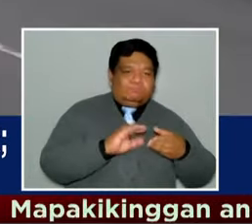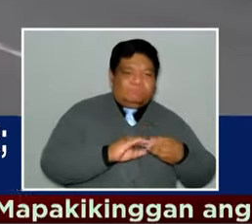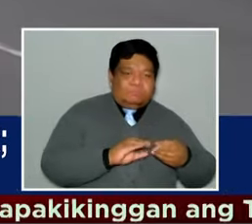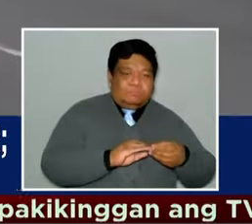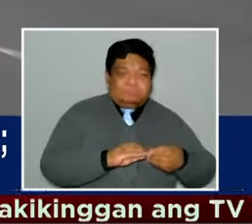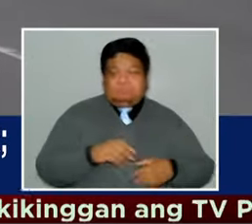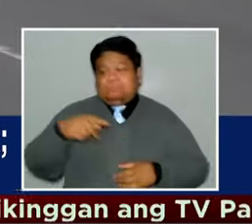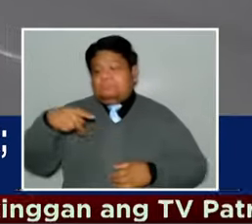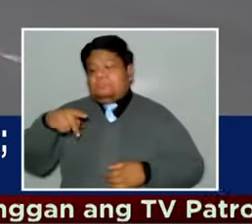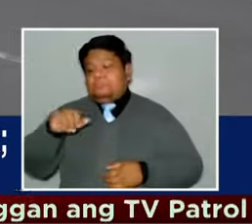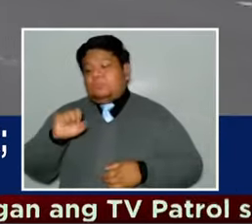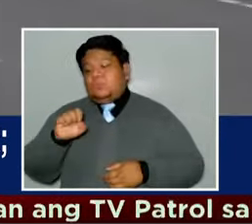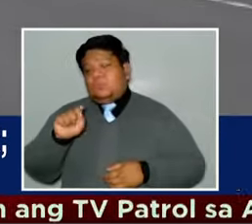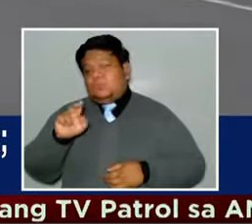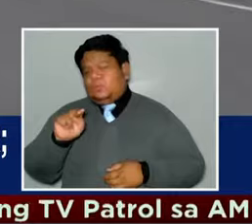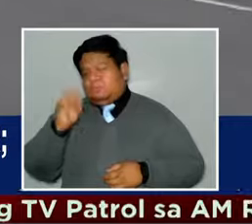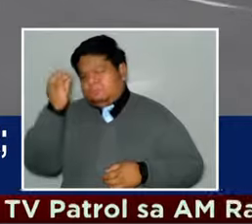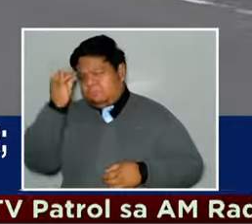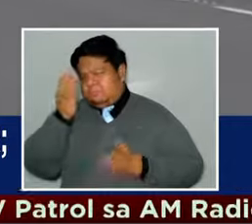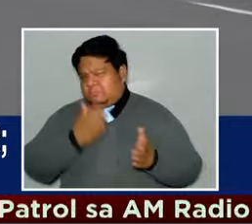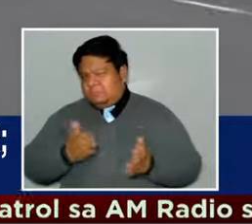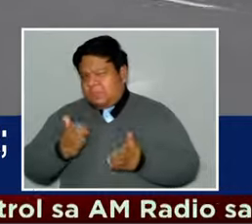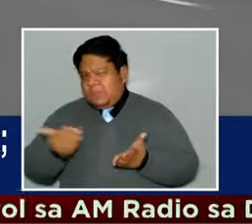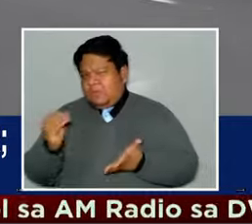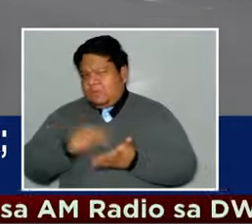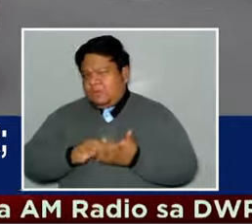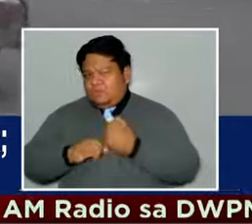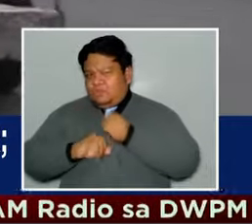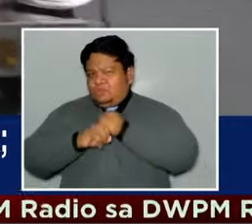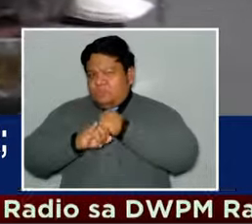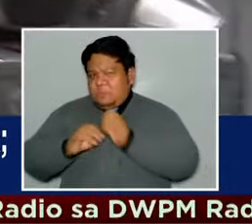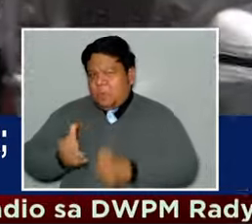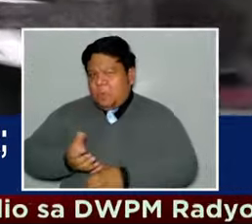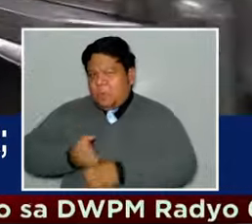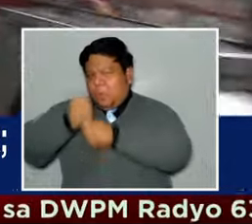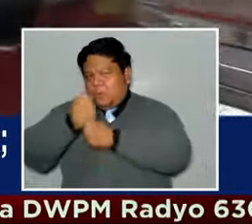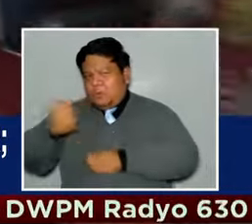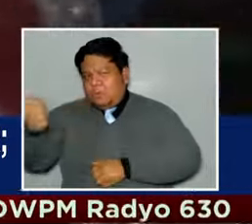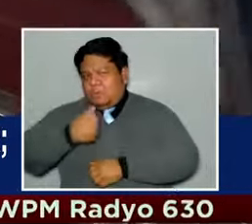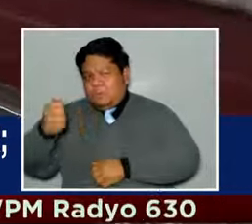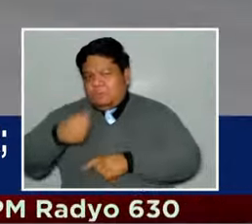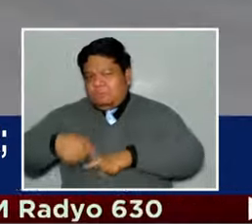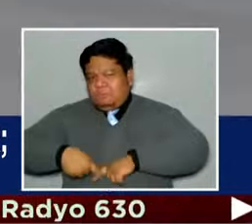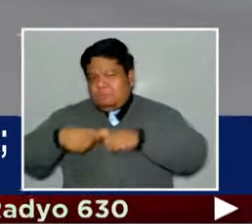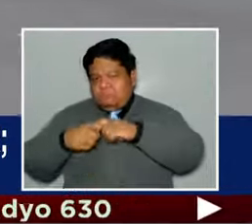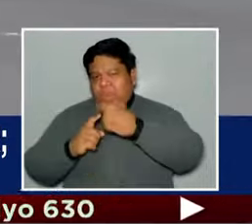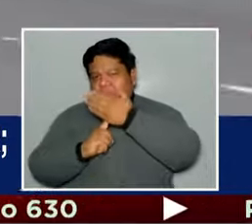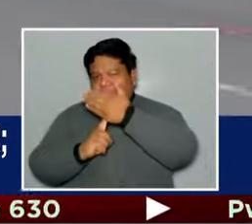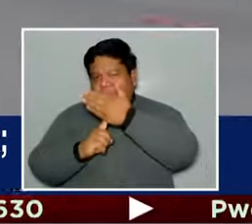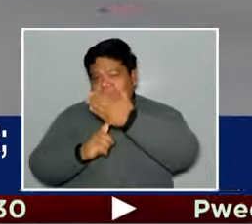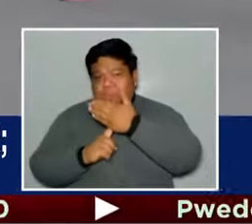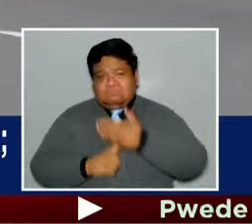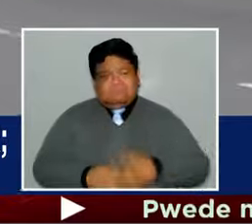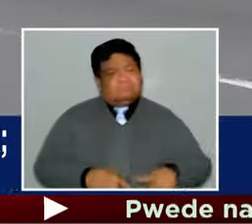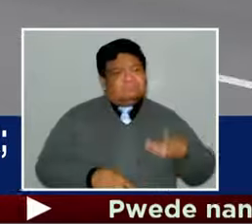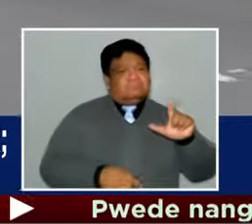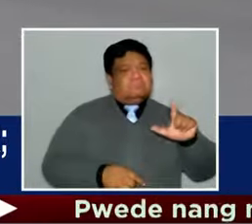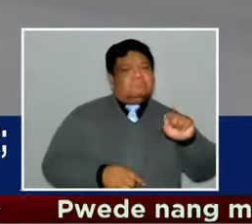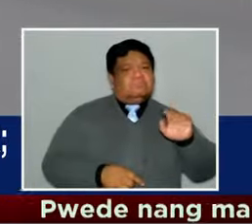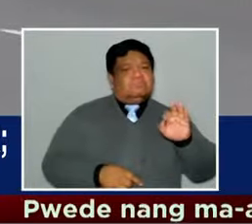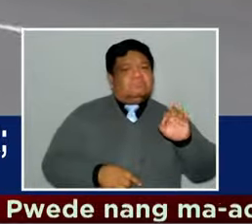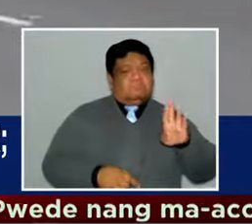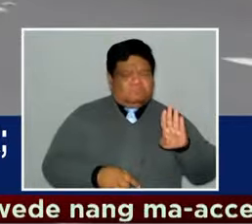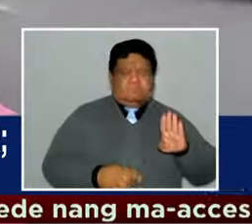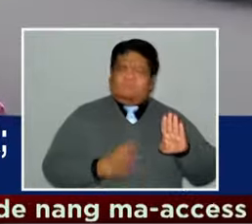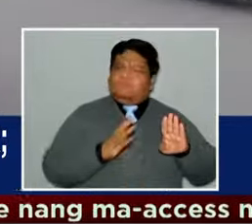panibagong tigil-pasada sa Metro Manila. Handa naman ng LTFRB rito kabilang na ang pagbibigay ng libreng sakay sa mga